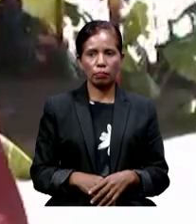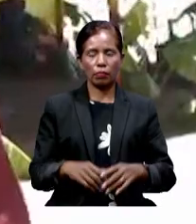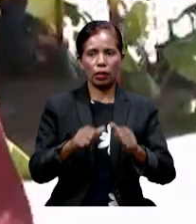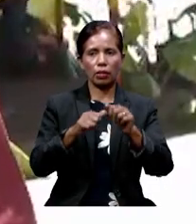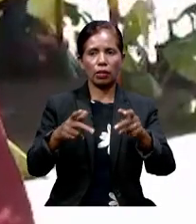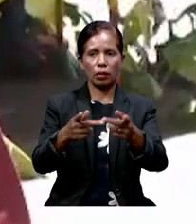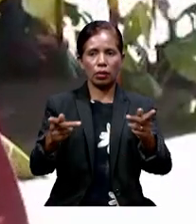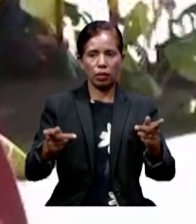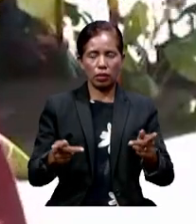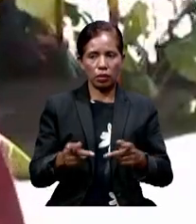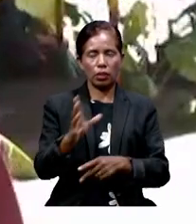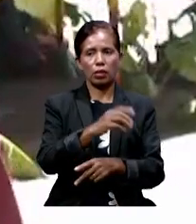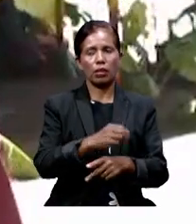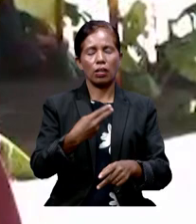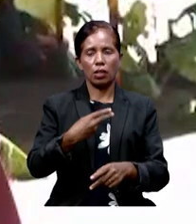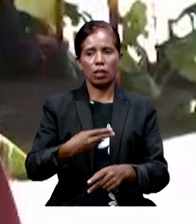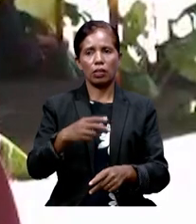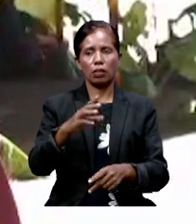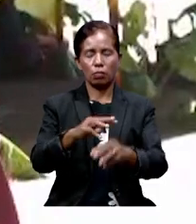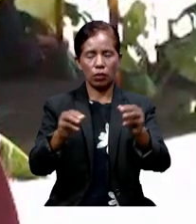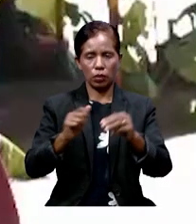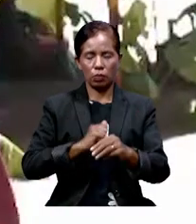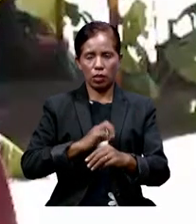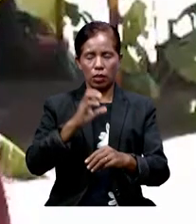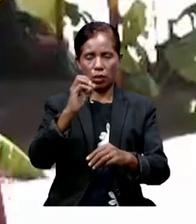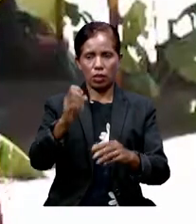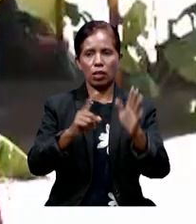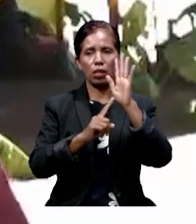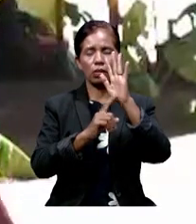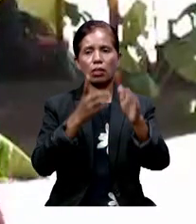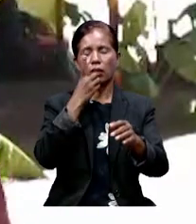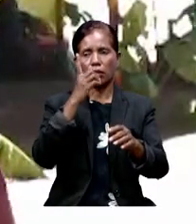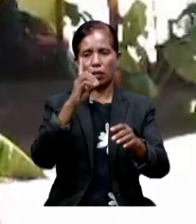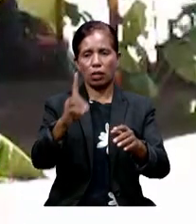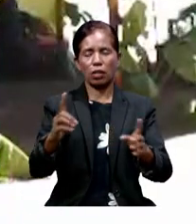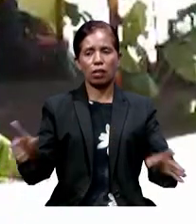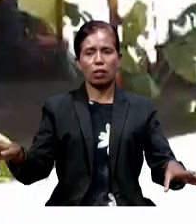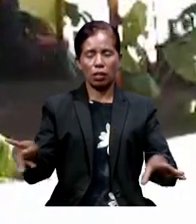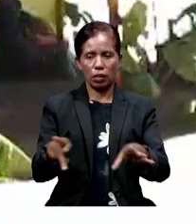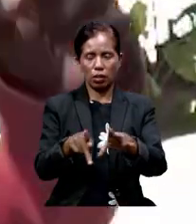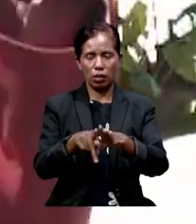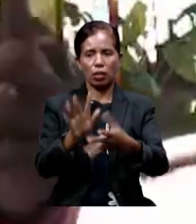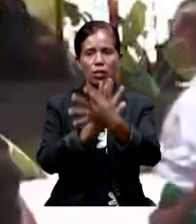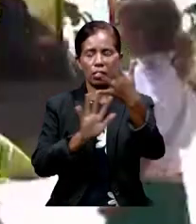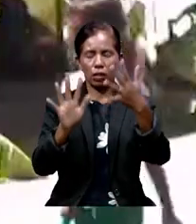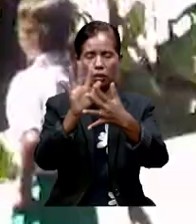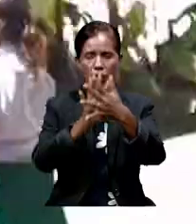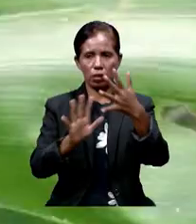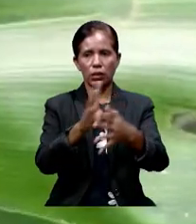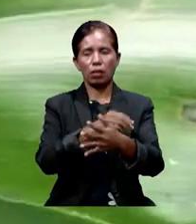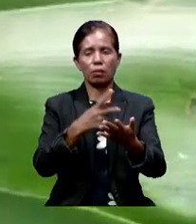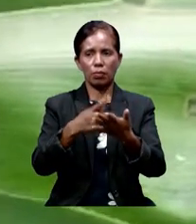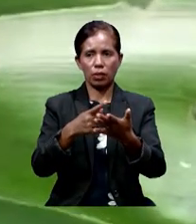Administrador posto administrativo hatu udu munisipiu Ainaro hatu o declaração ne hafo em participa iha cerimônia lançamento